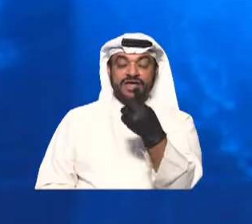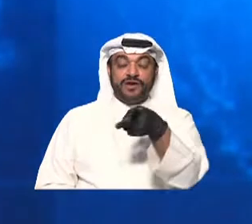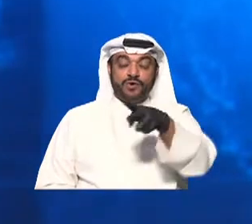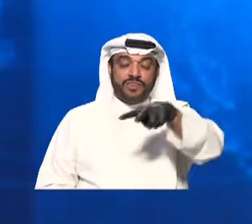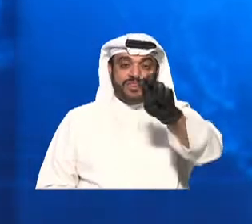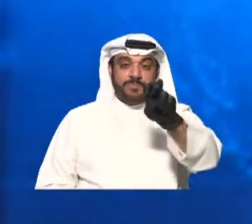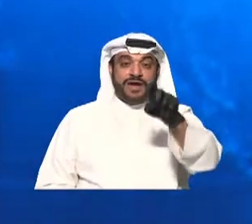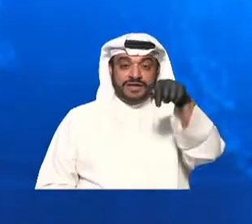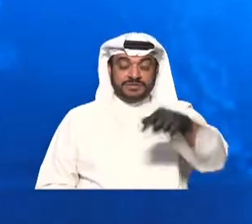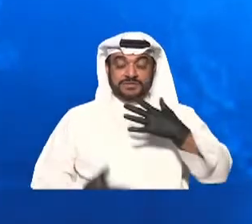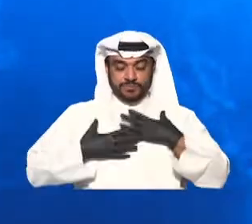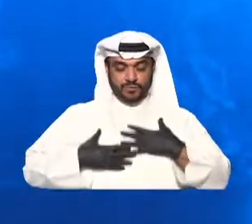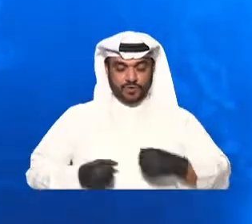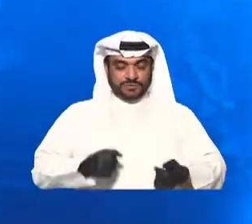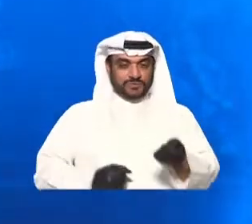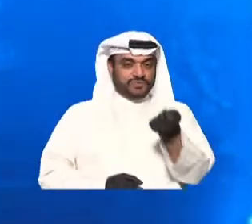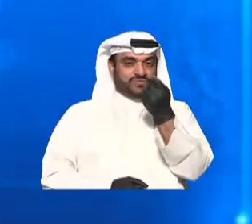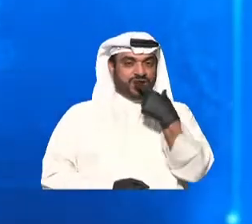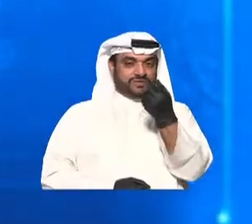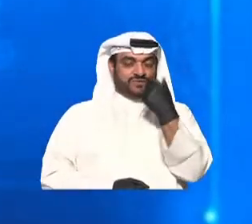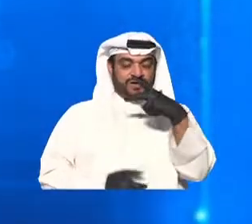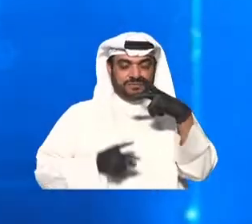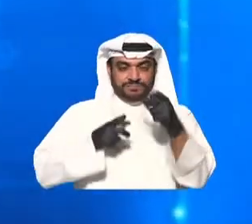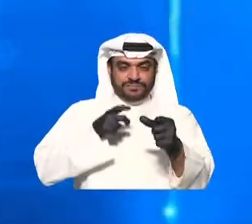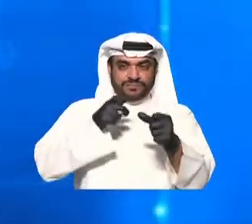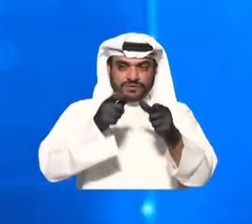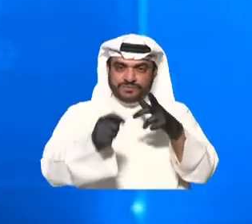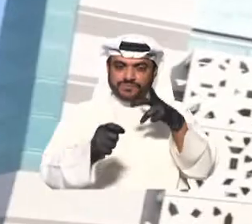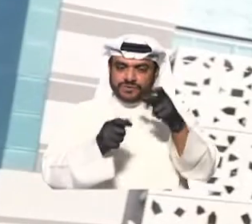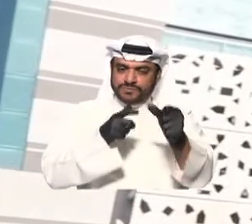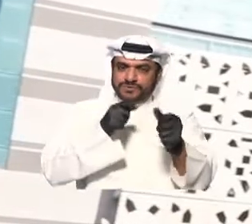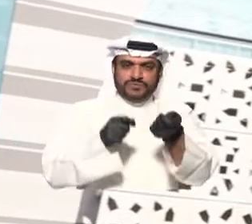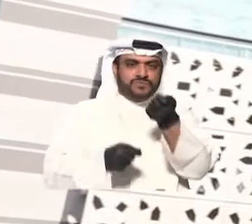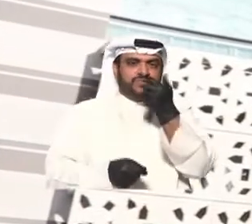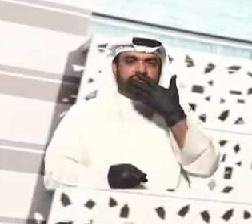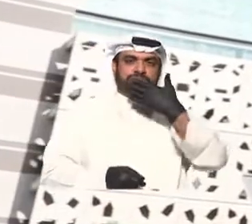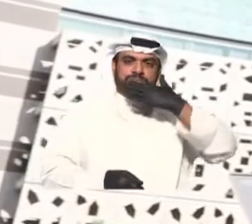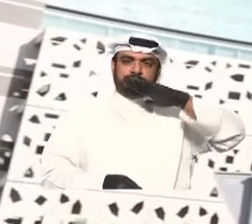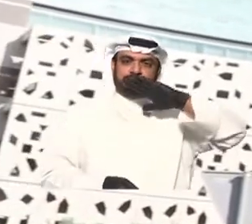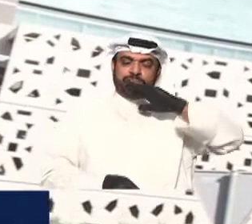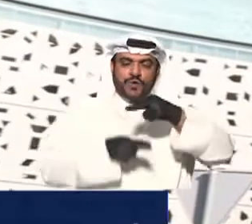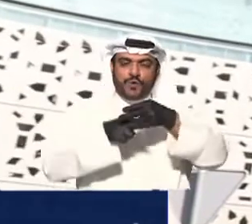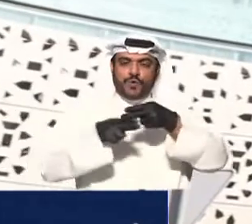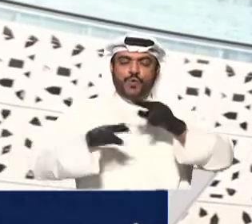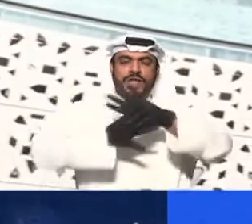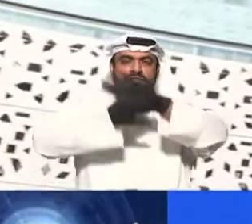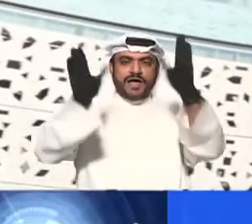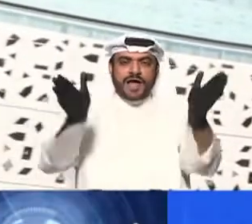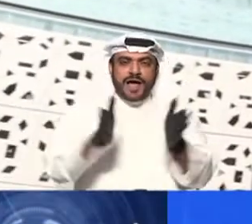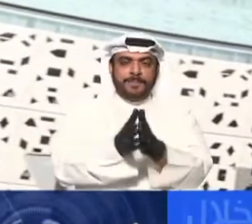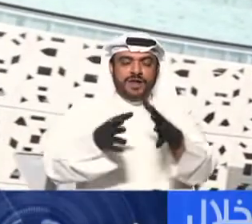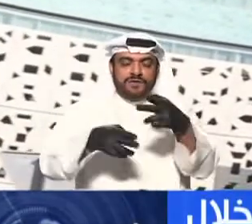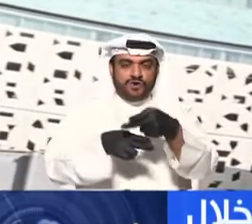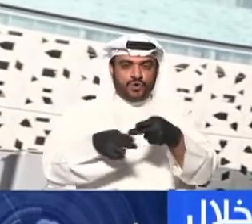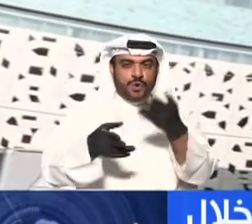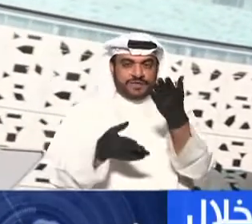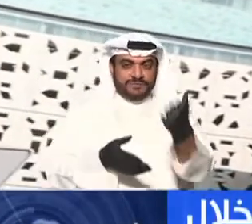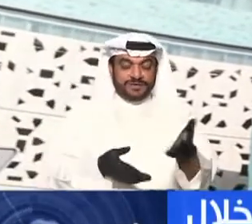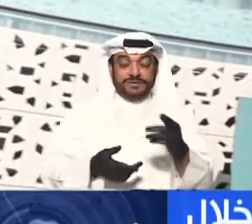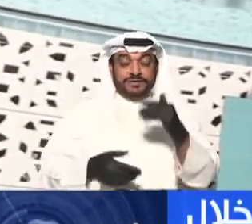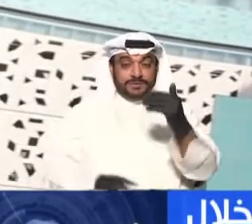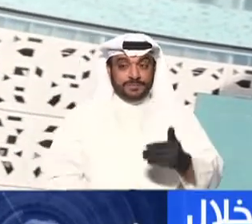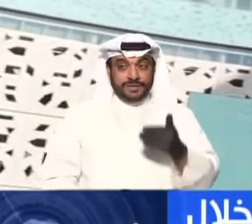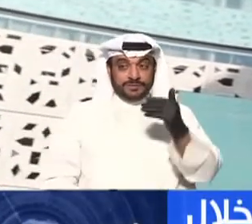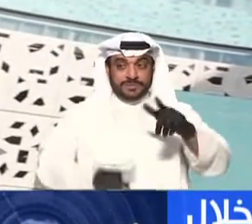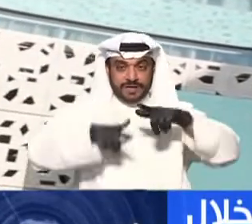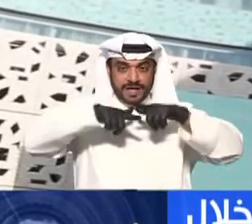25,882 حالة شفاء من المرض كوفيد-19 هو إجمالي عدد حالات التعافي في البلاد، وذلك بعد